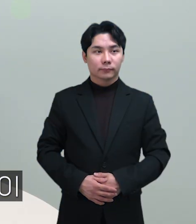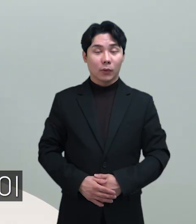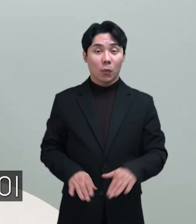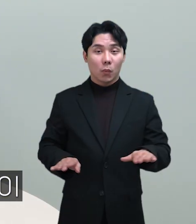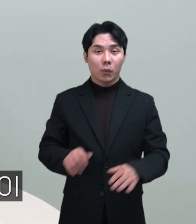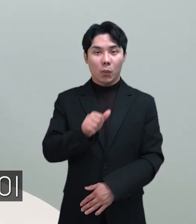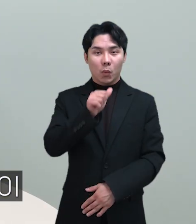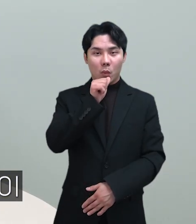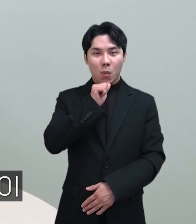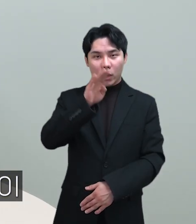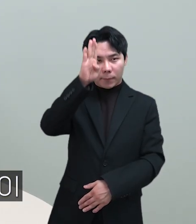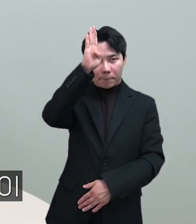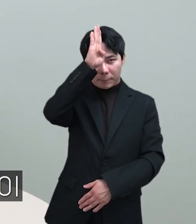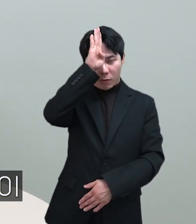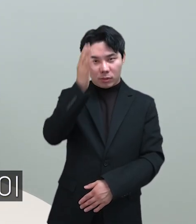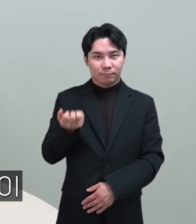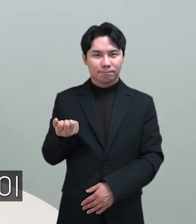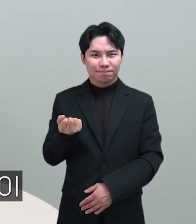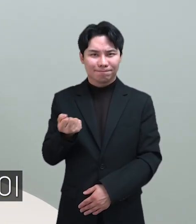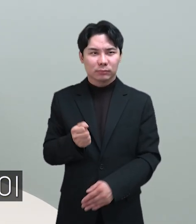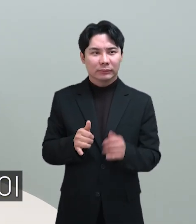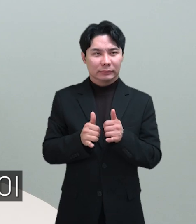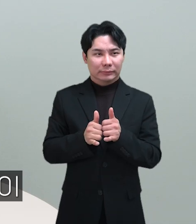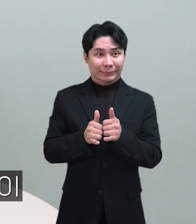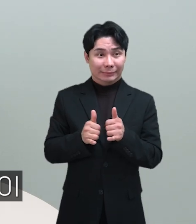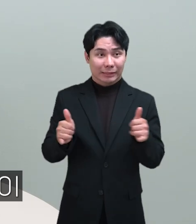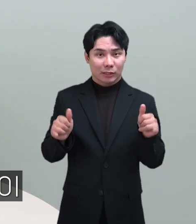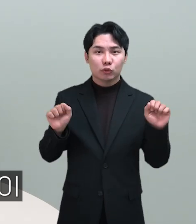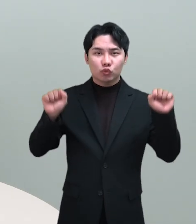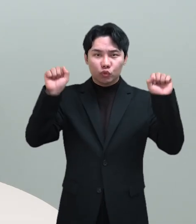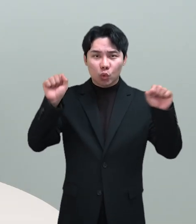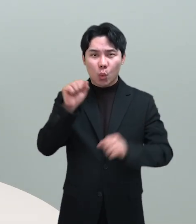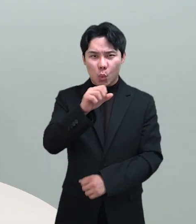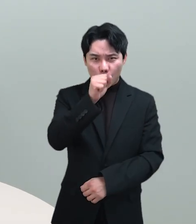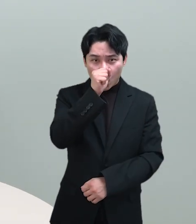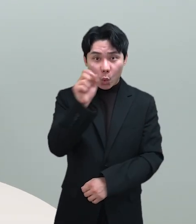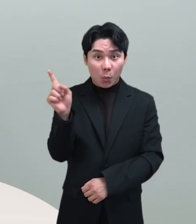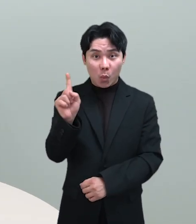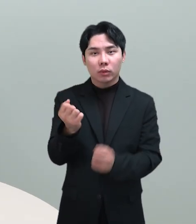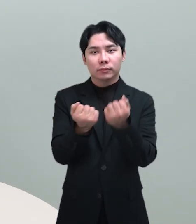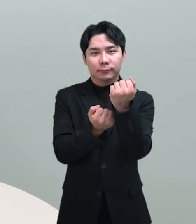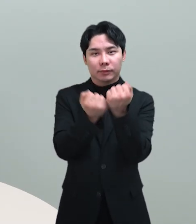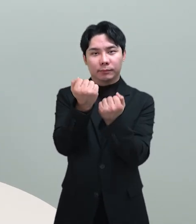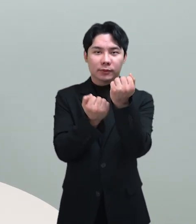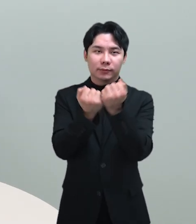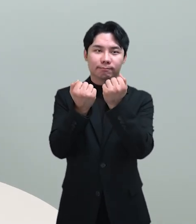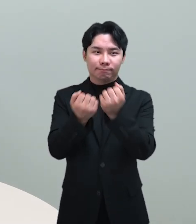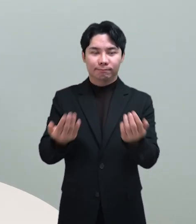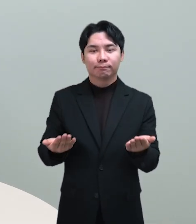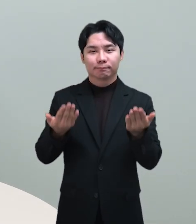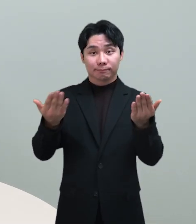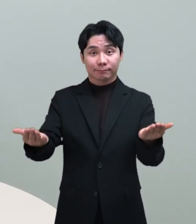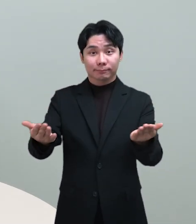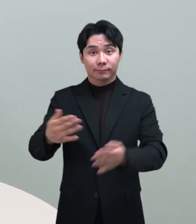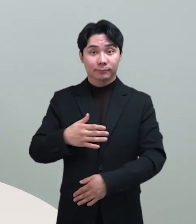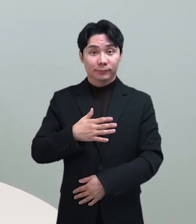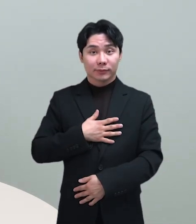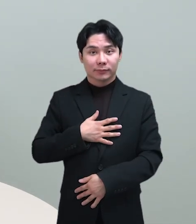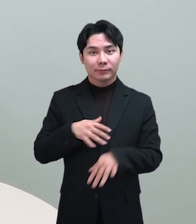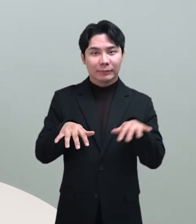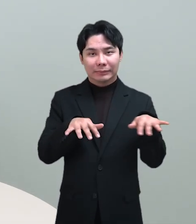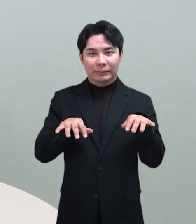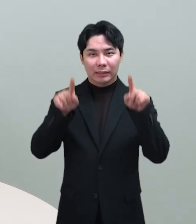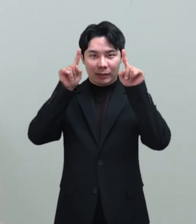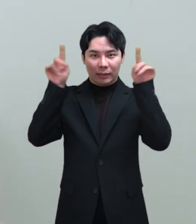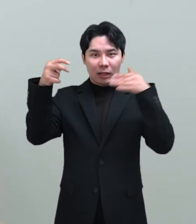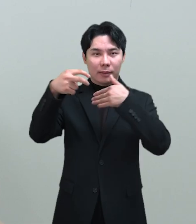예, 오늘 그 신장병을 가지고 계시는 환우분들이 이제 어떤 운동을 하면 좋은지를 성심껏 설명을